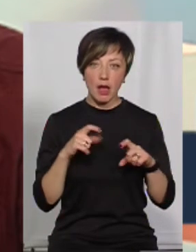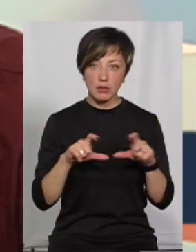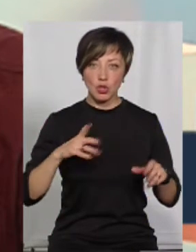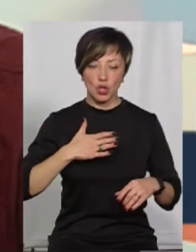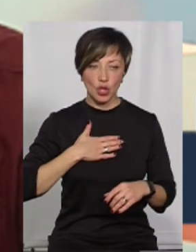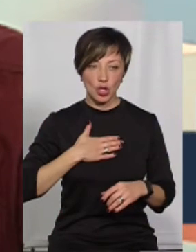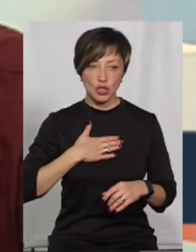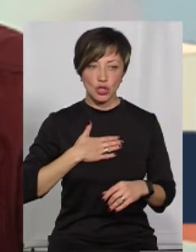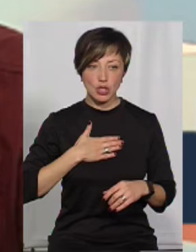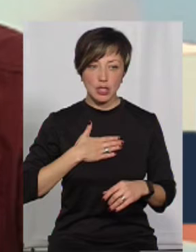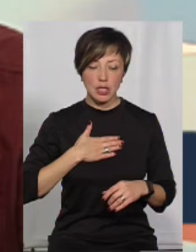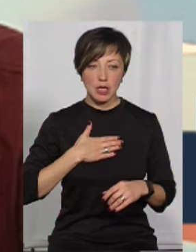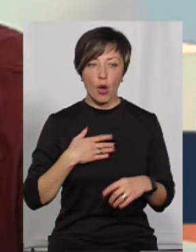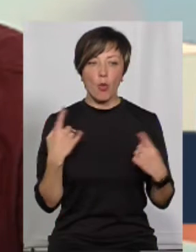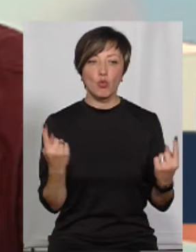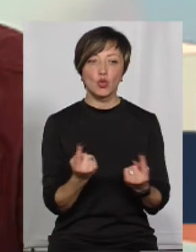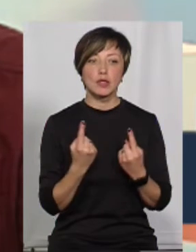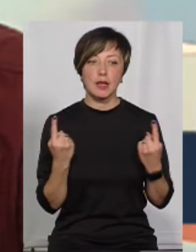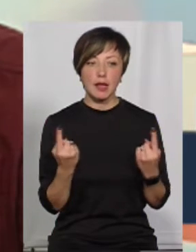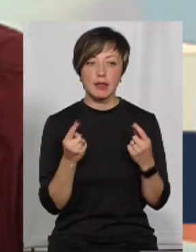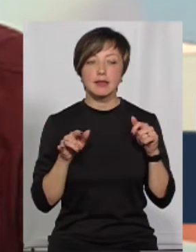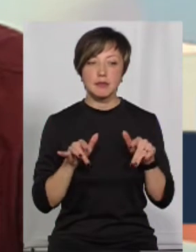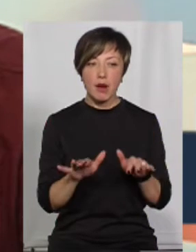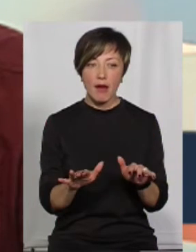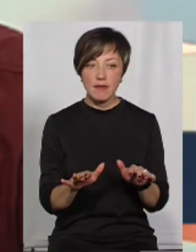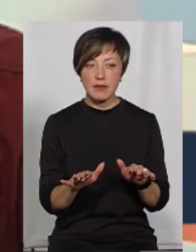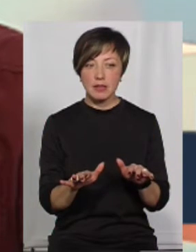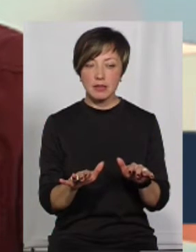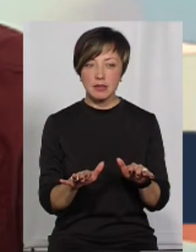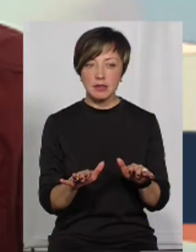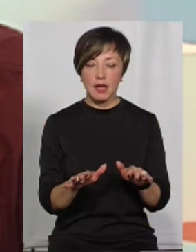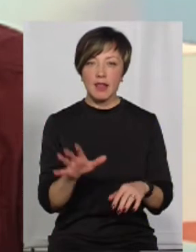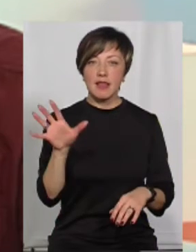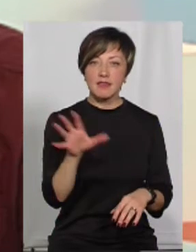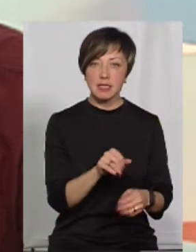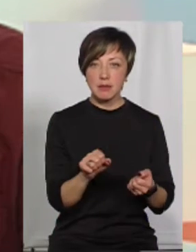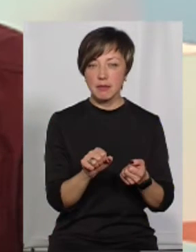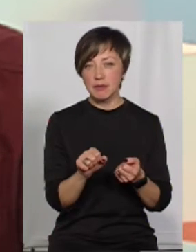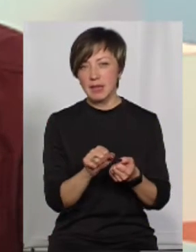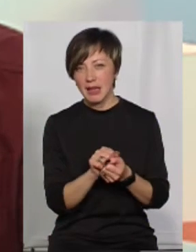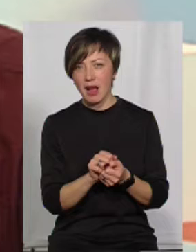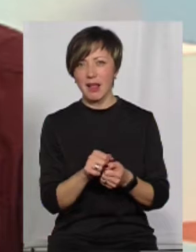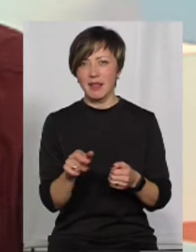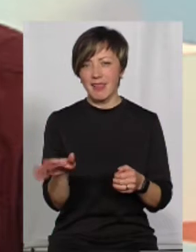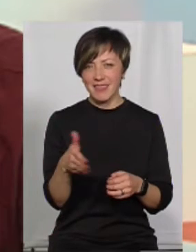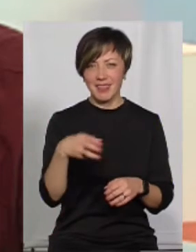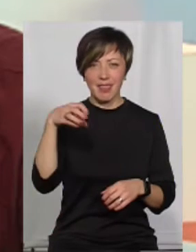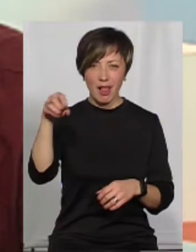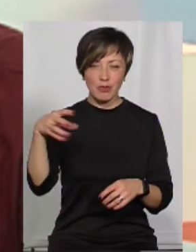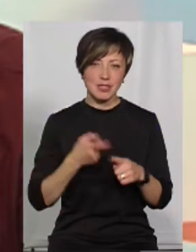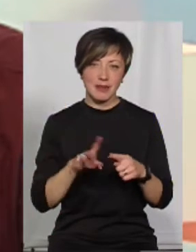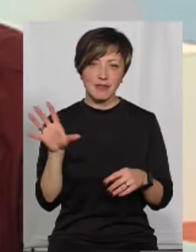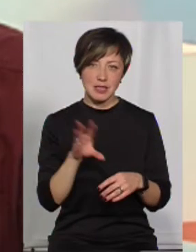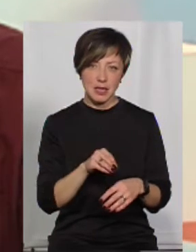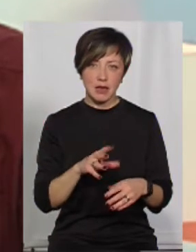наприклад, для наших таких буденних справ, на всі матеріали витратні, там, на віники, на лампочки, це все